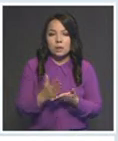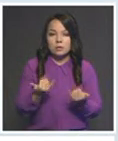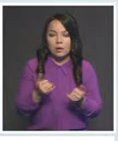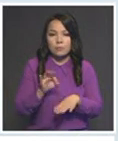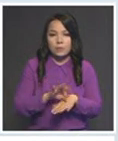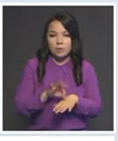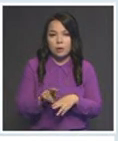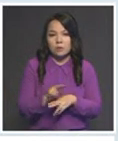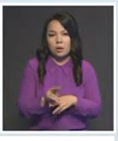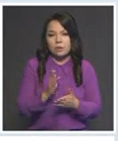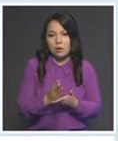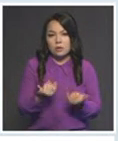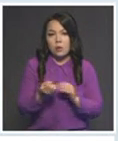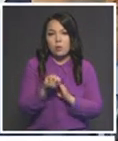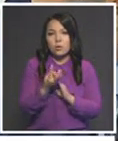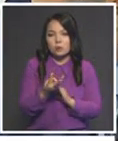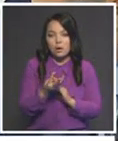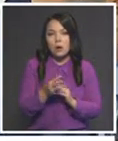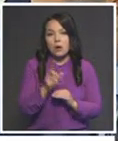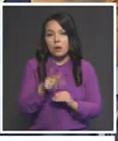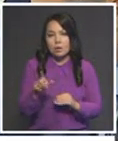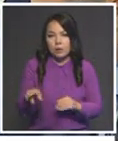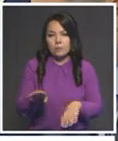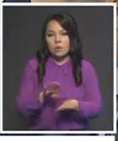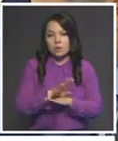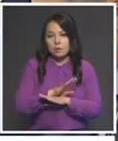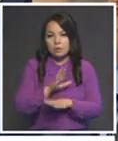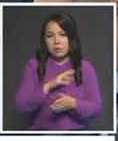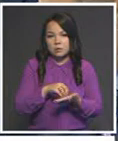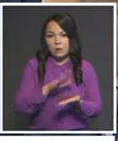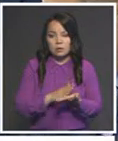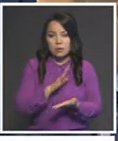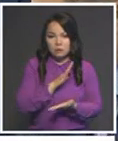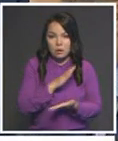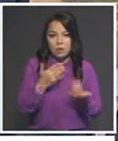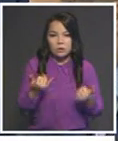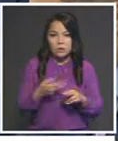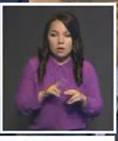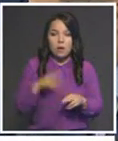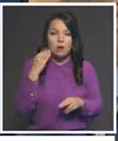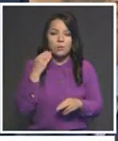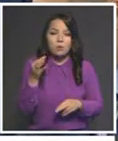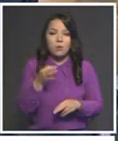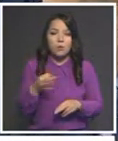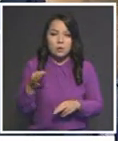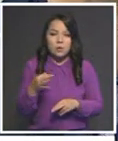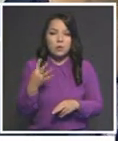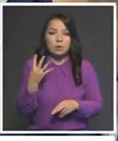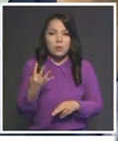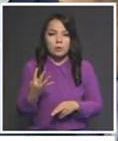жатыр. 13 адам өлім жағдайы тіркелді. Оның ішінде Алматы облысында